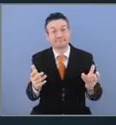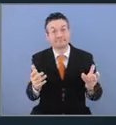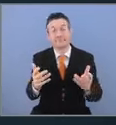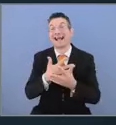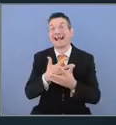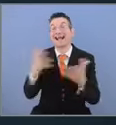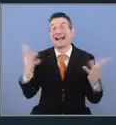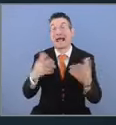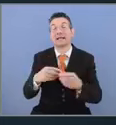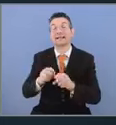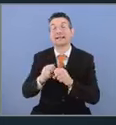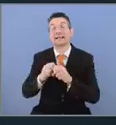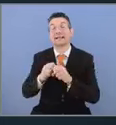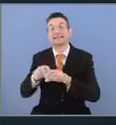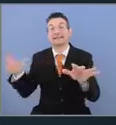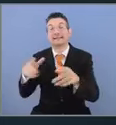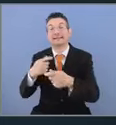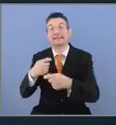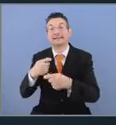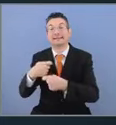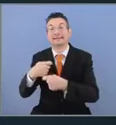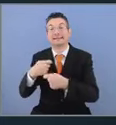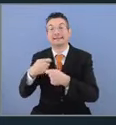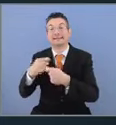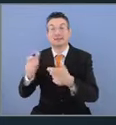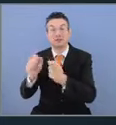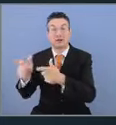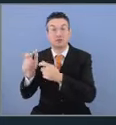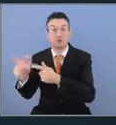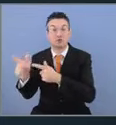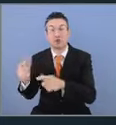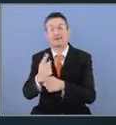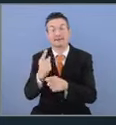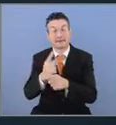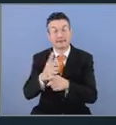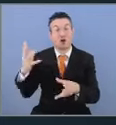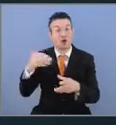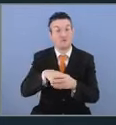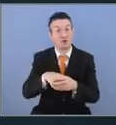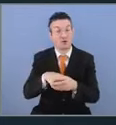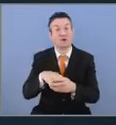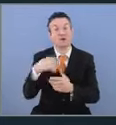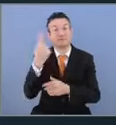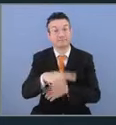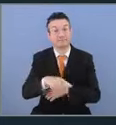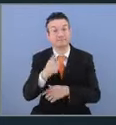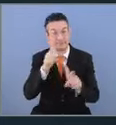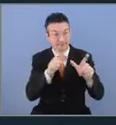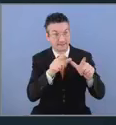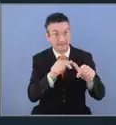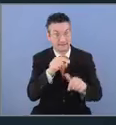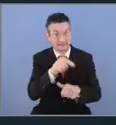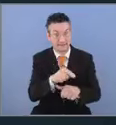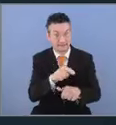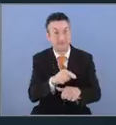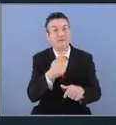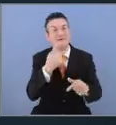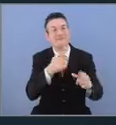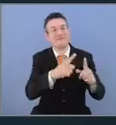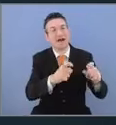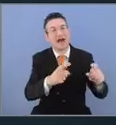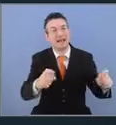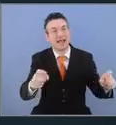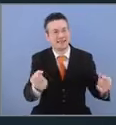maggiore responsabilizzazione. Nel Lazio, più che in altre regioni, questa varietà è clamorosa. Credo che ci siano solo nel